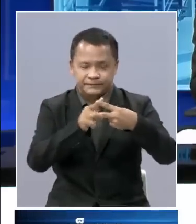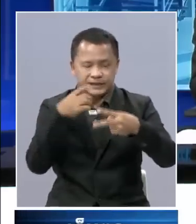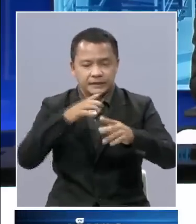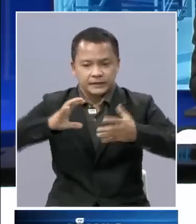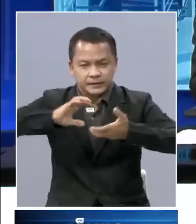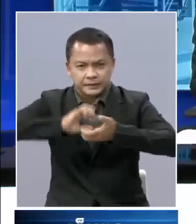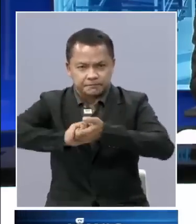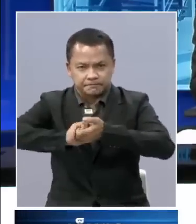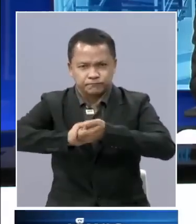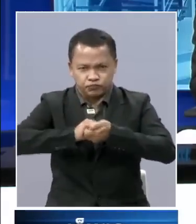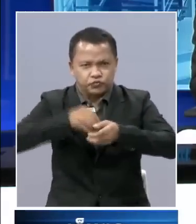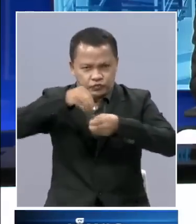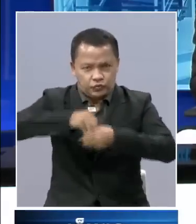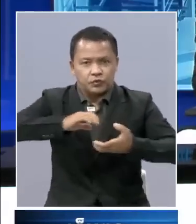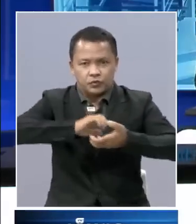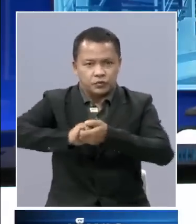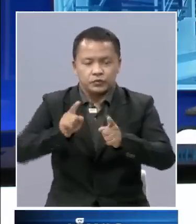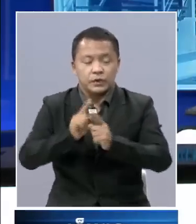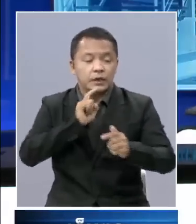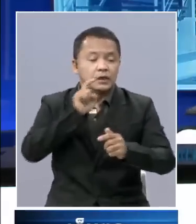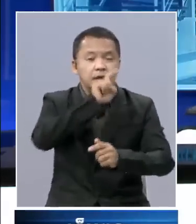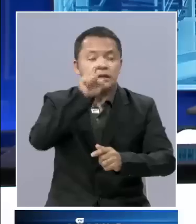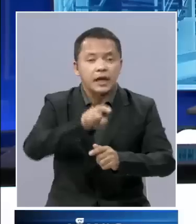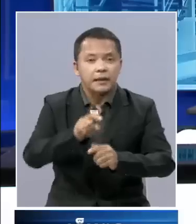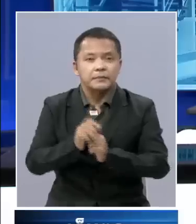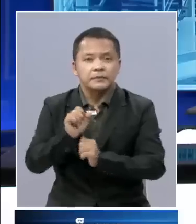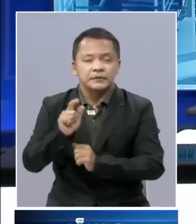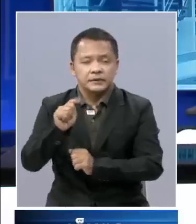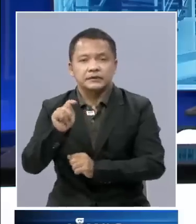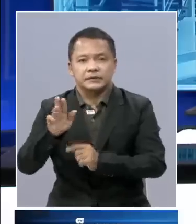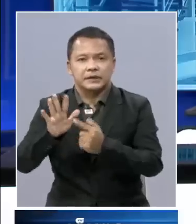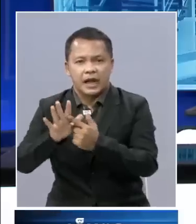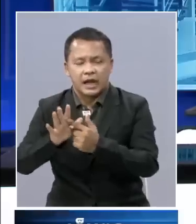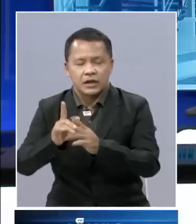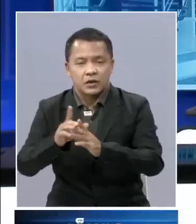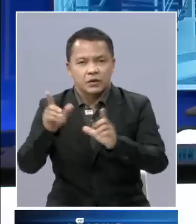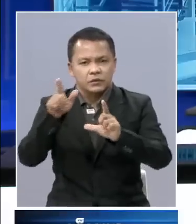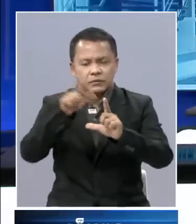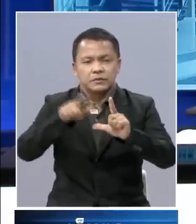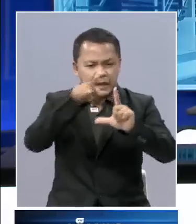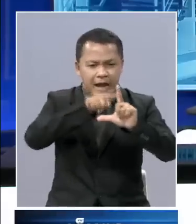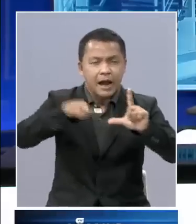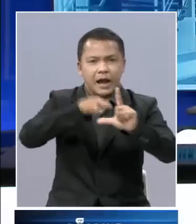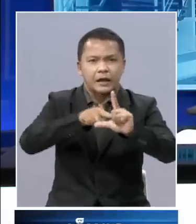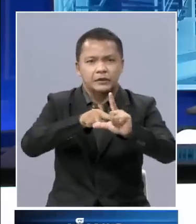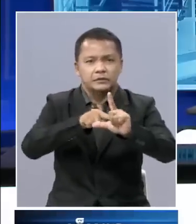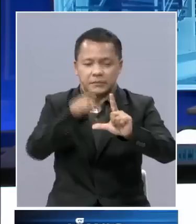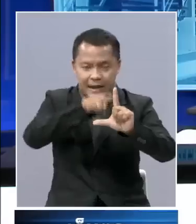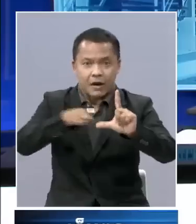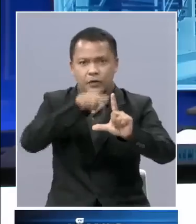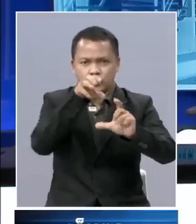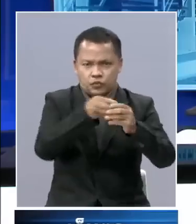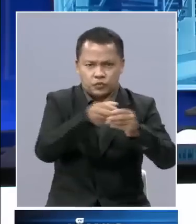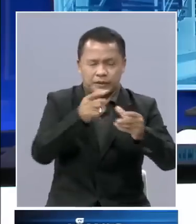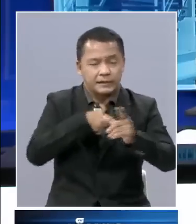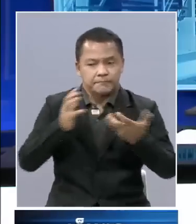จับมือกันให้เหนียวแน่นโดยมาจากคำถามของคุณสิทธานะฮะที่เอาก้าวไกลเหมือนใช้ก้าวไกลเป็นตัวประกันนะฮะว่